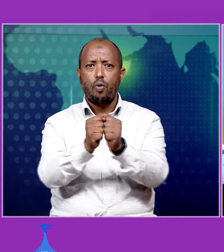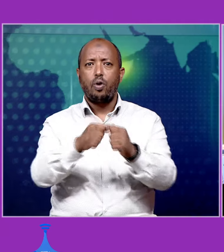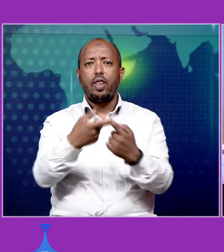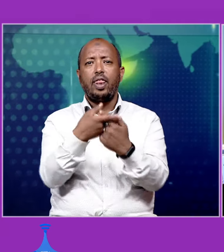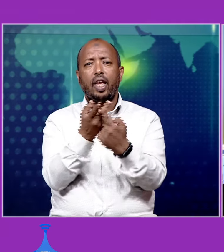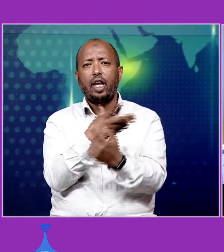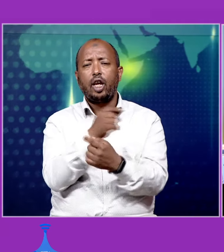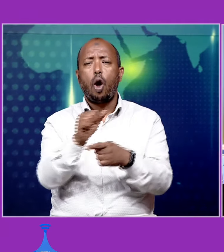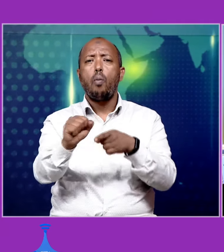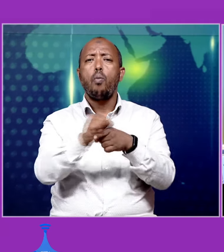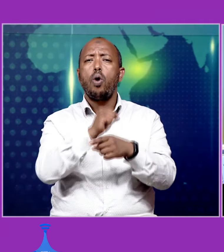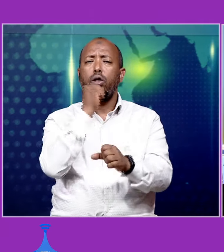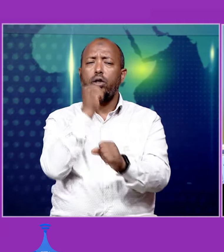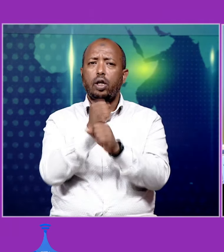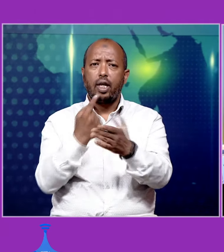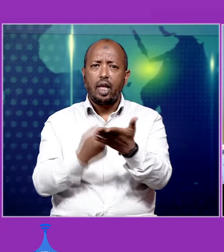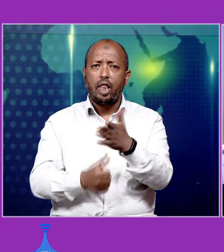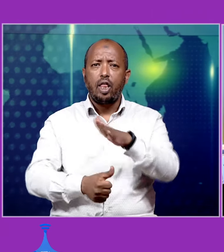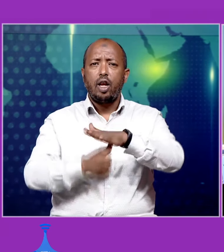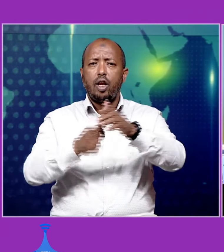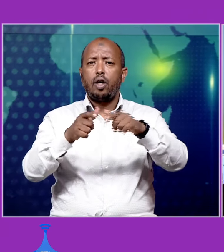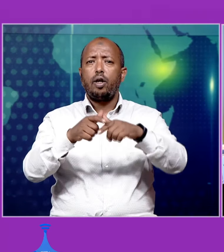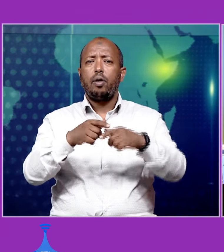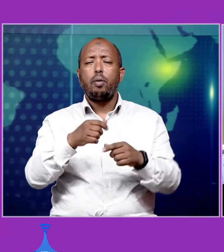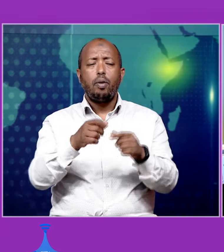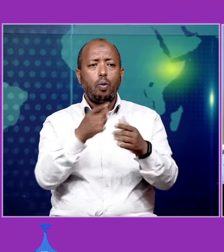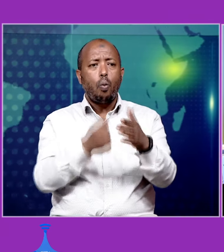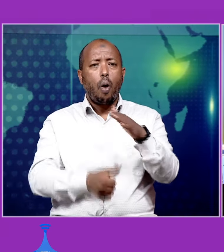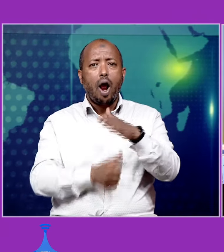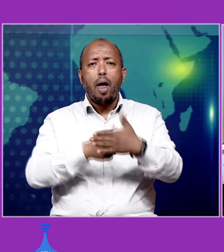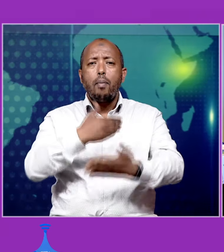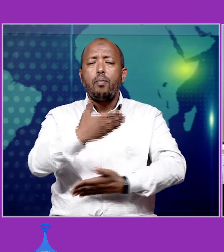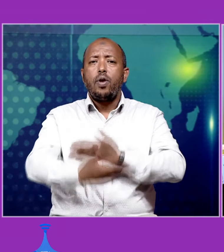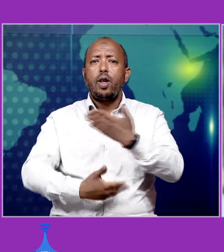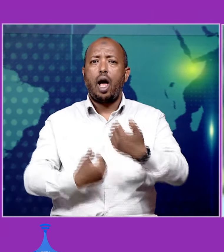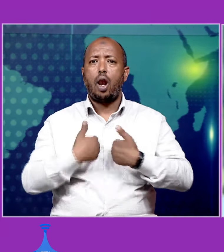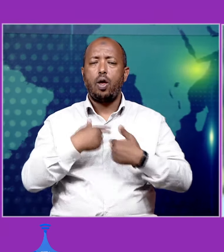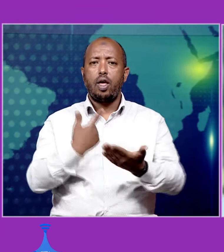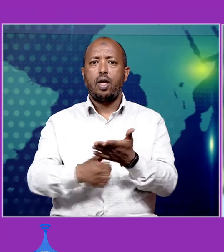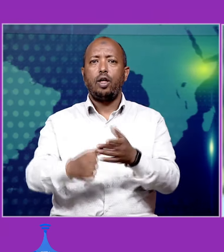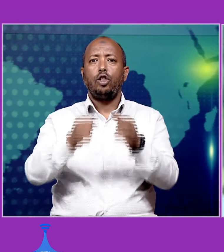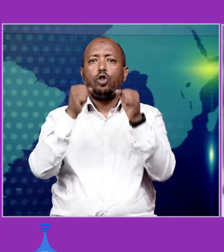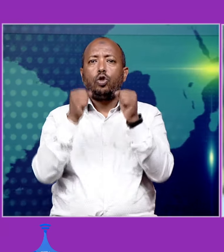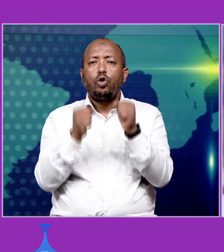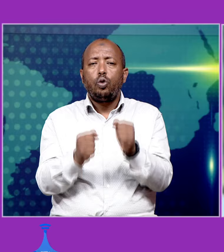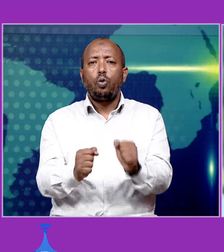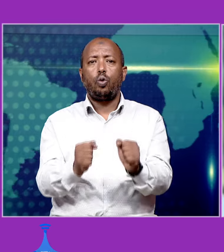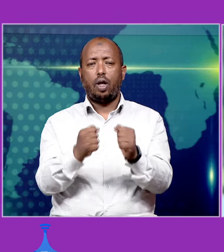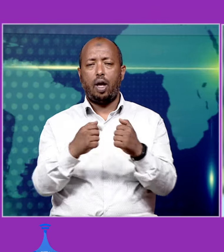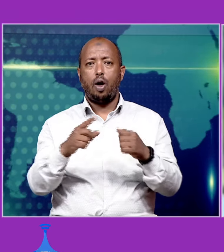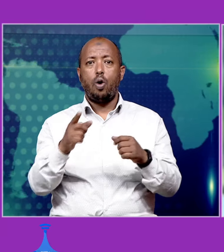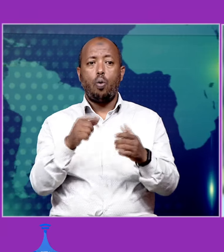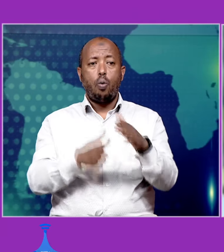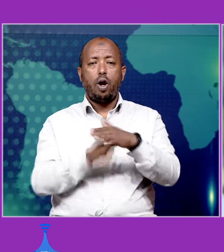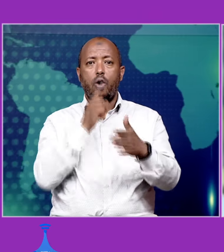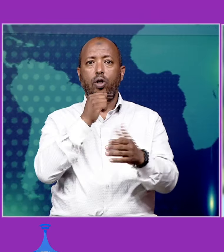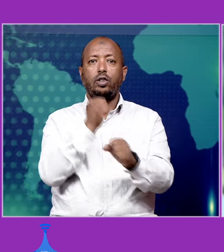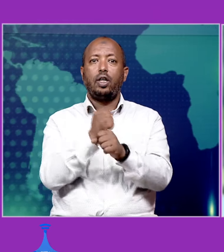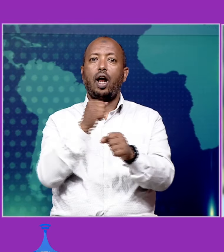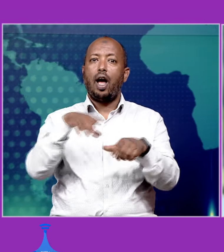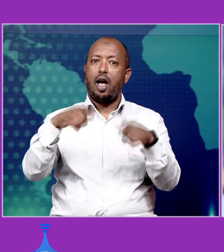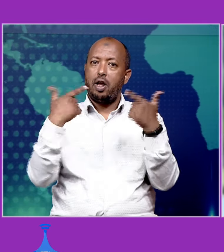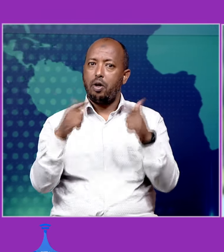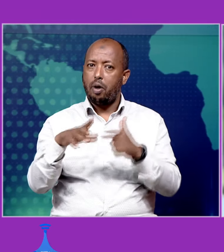مويا تاقوامات ناچو لزي تلق مينا ينور أشغال بلاني وسنو كهلوت مر يسرع الدل عندي نوران ليلانيو